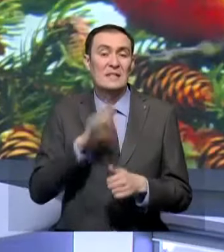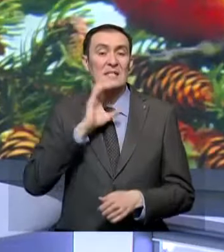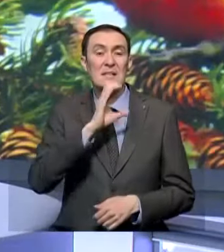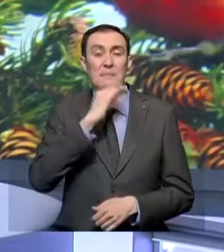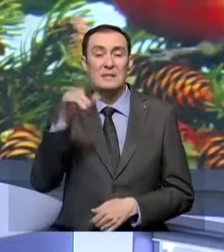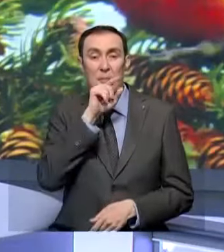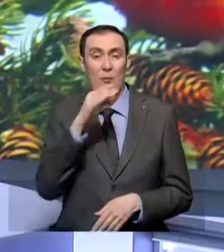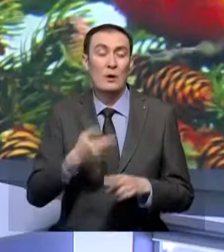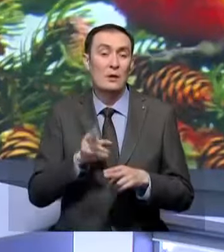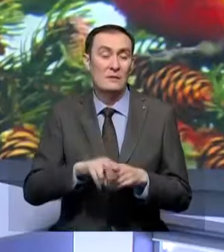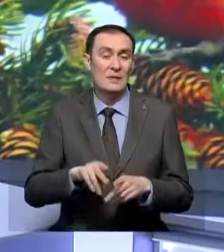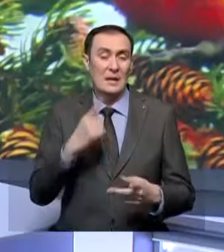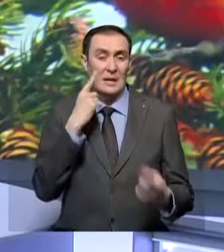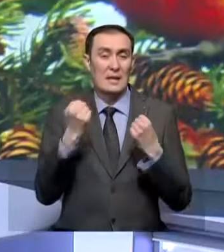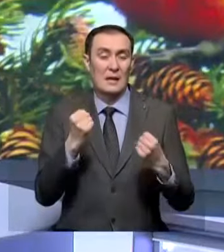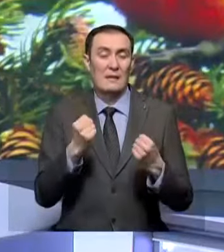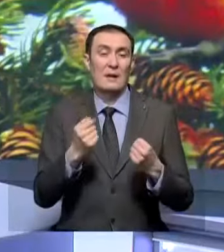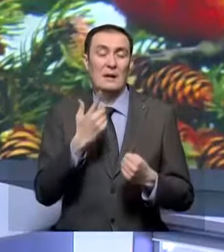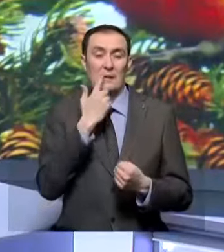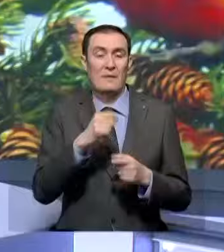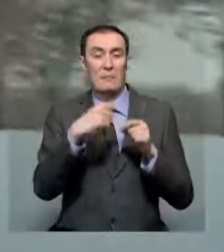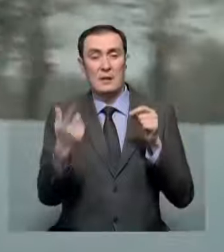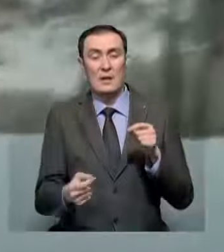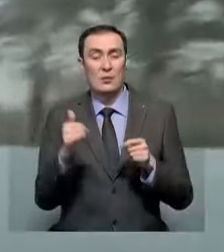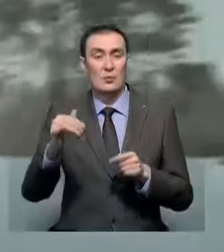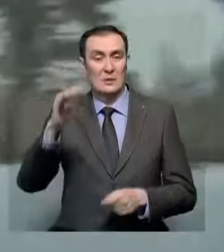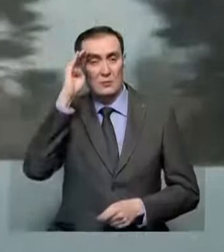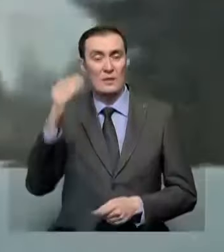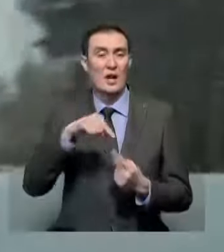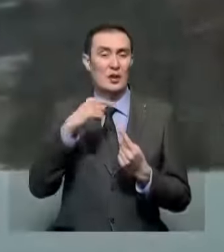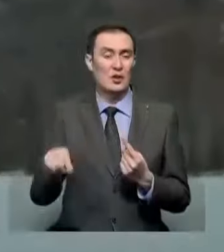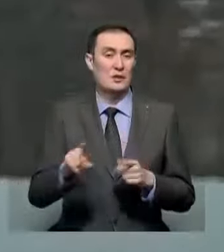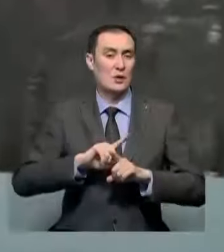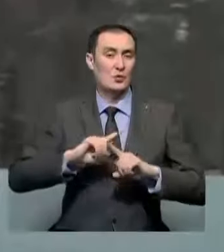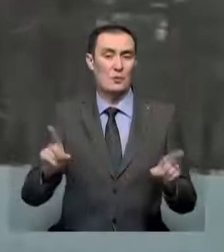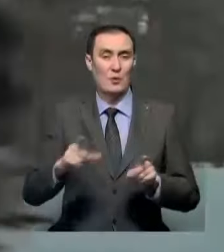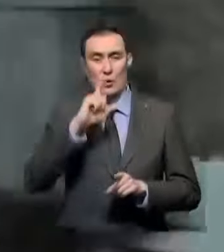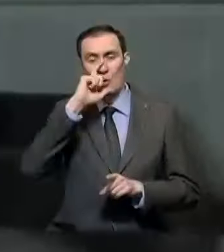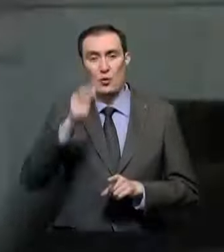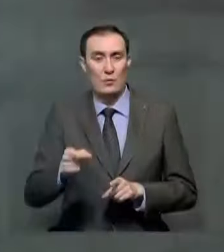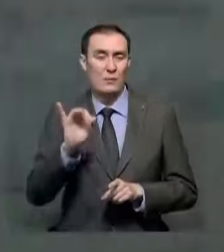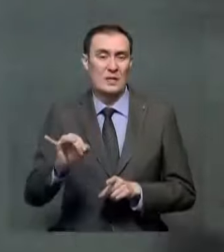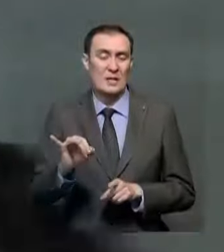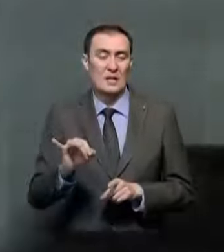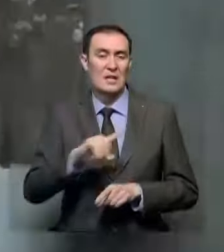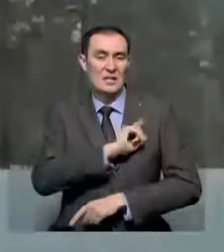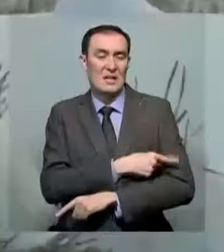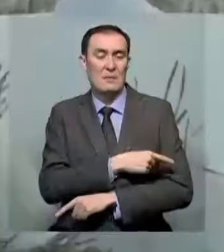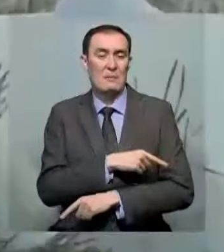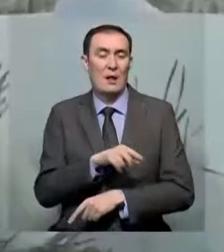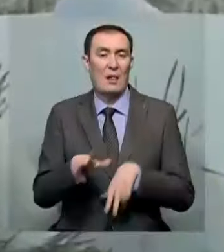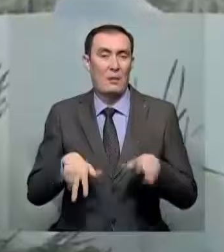сибирскими попугаями. Из-за яркого оперения у самцов они отличаются особым клювом и цепкими